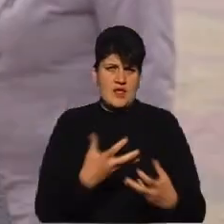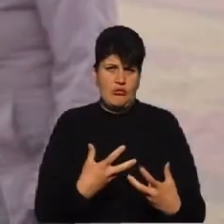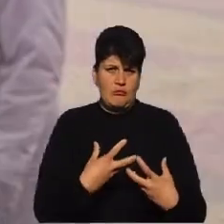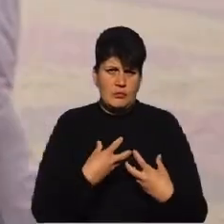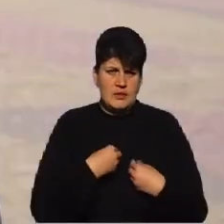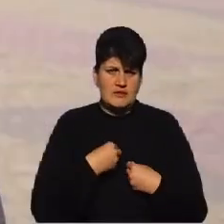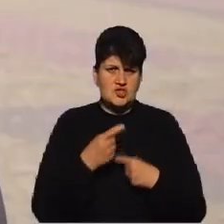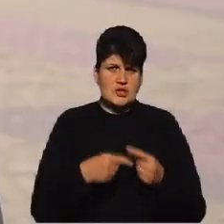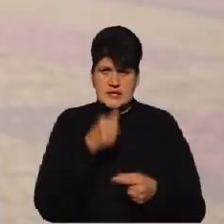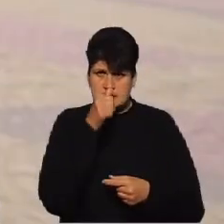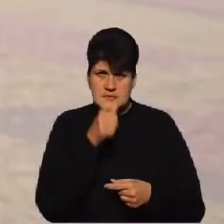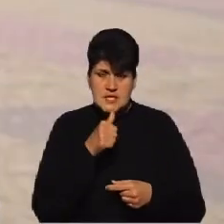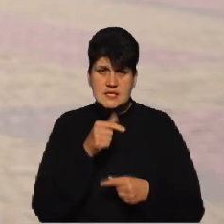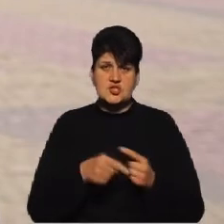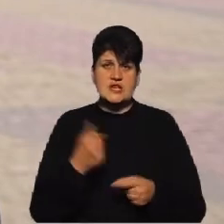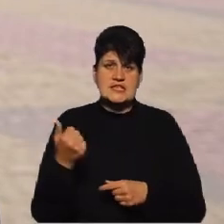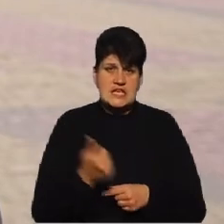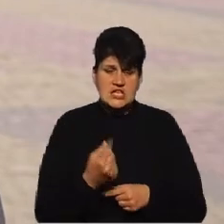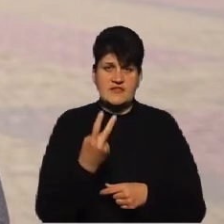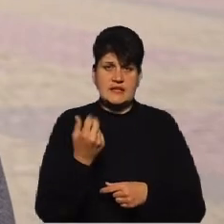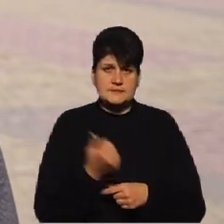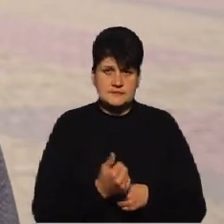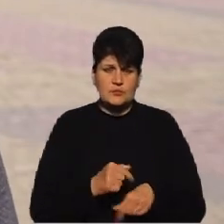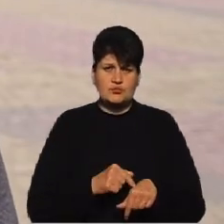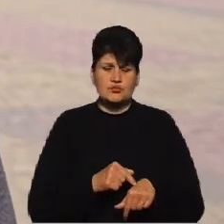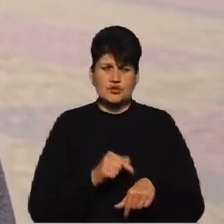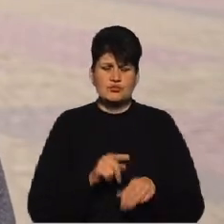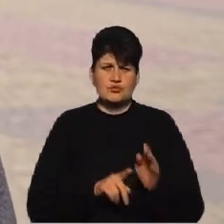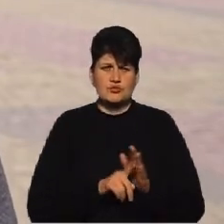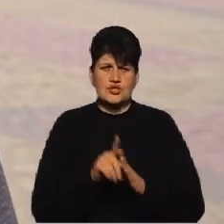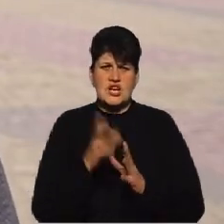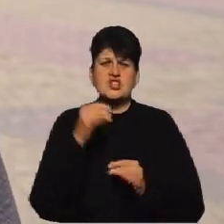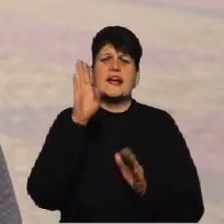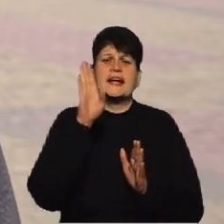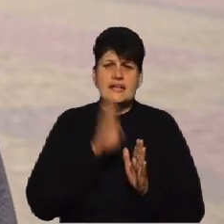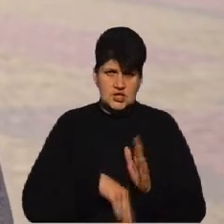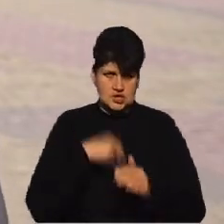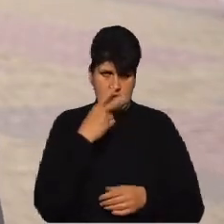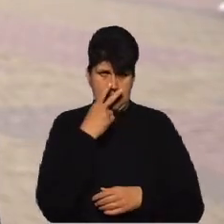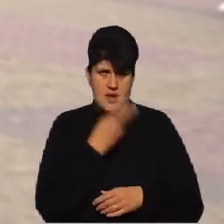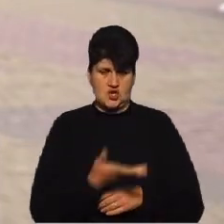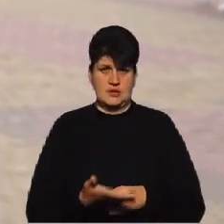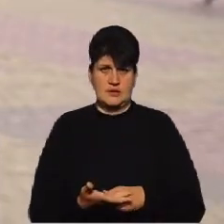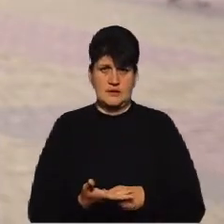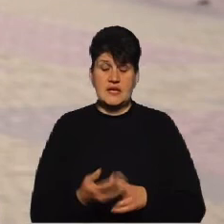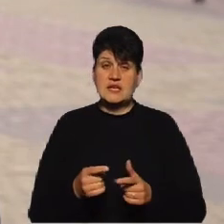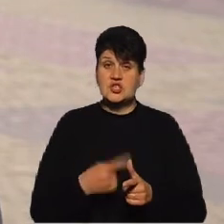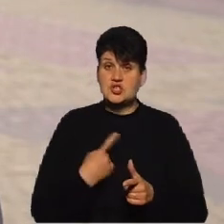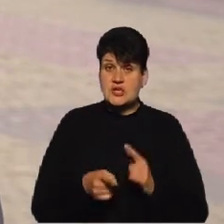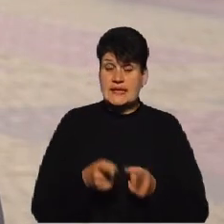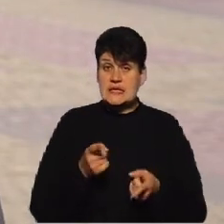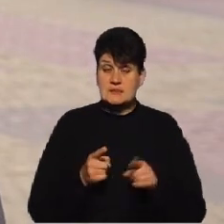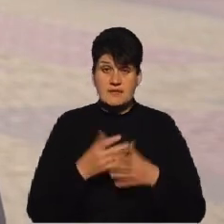через навіть тиждень-два людина починає якось погано, ще більш гірше, можна сказати, бачити. І чи насправді немає